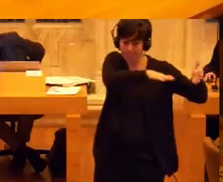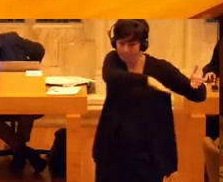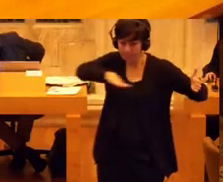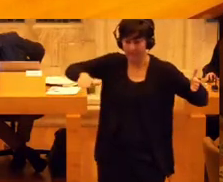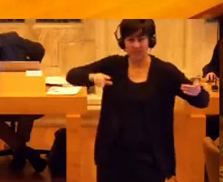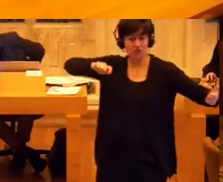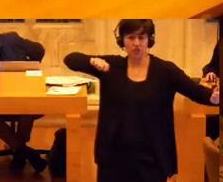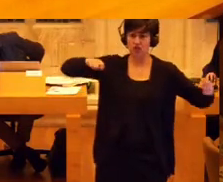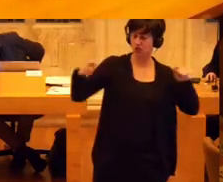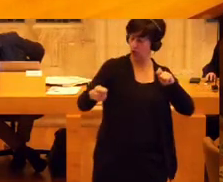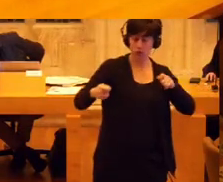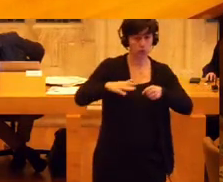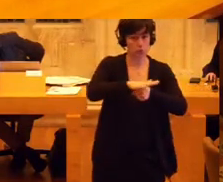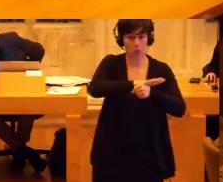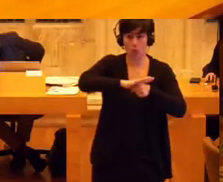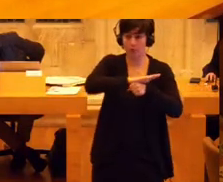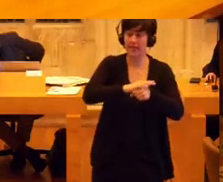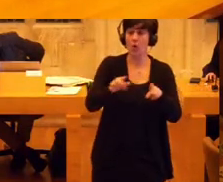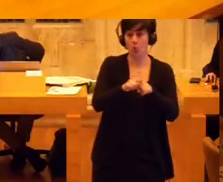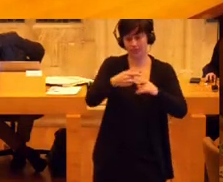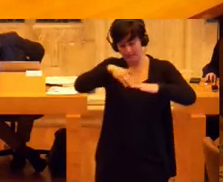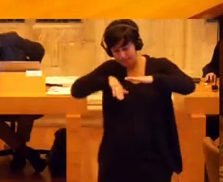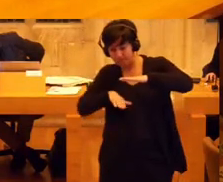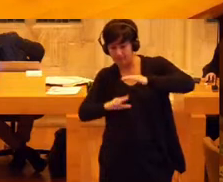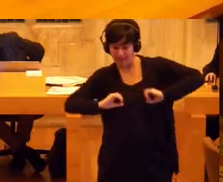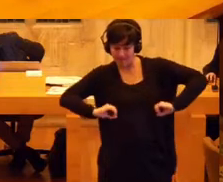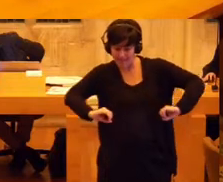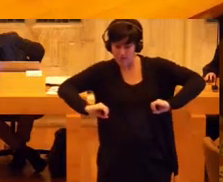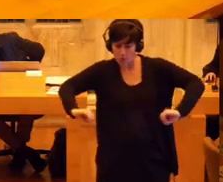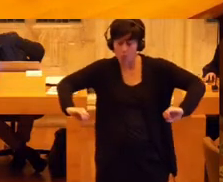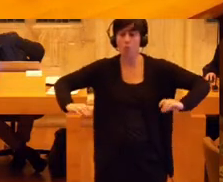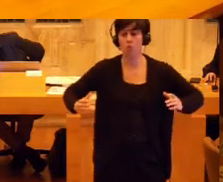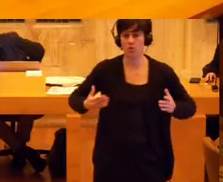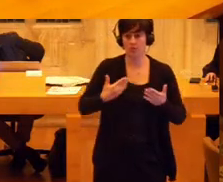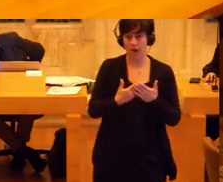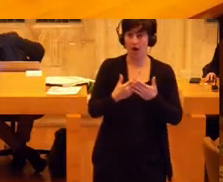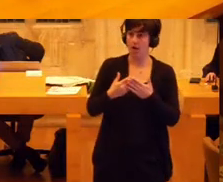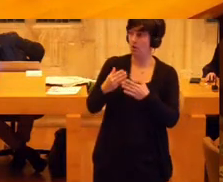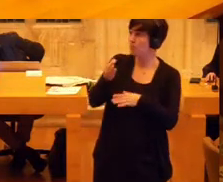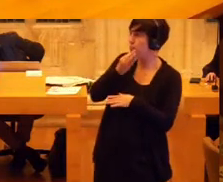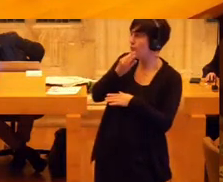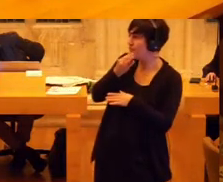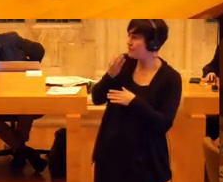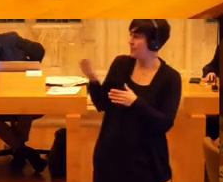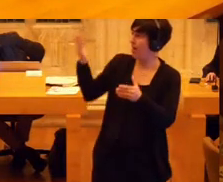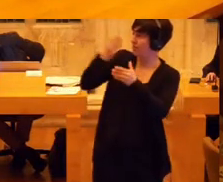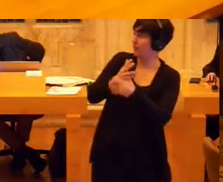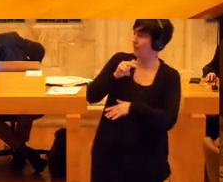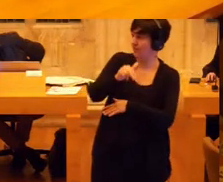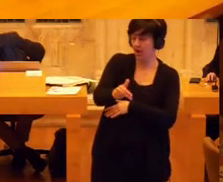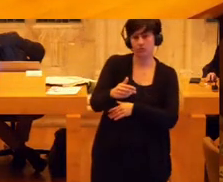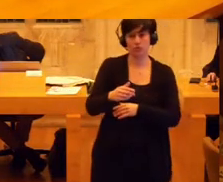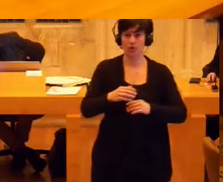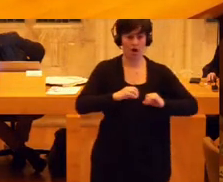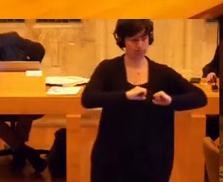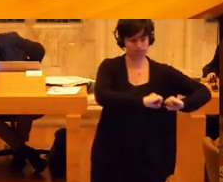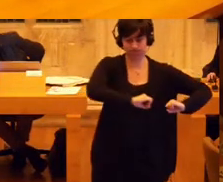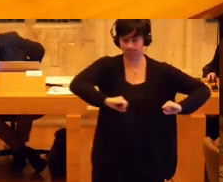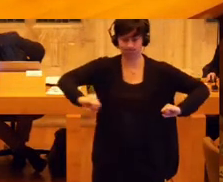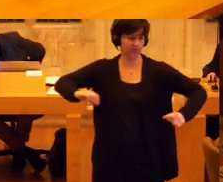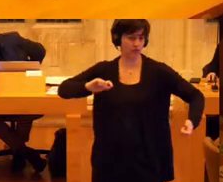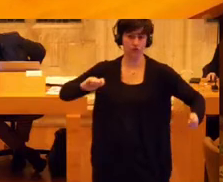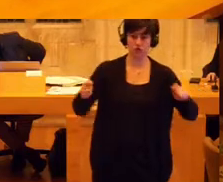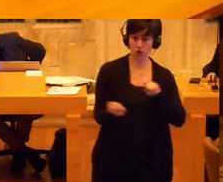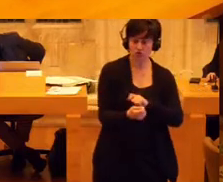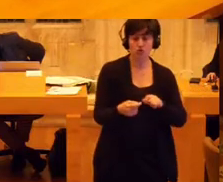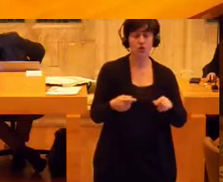qui suit quelque part le travail sur les réseaux. Donc on a bénéficié ici du travail sur les réseaux pour requalifier complètement cette entrée de ville. Et si on poursuit